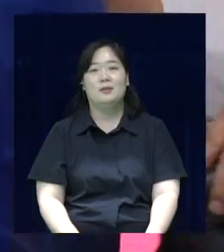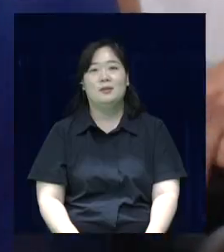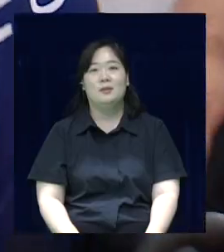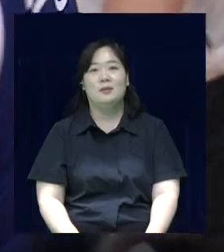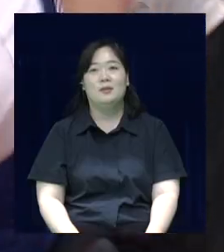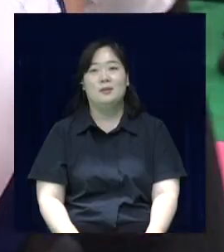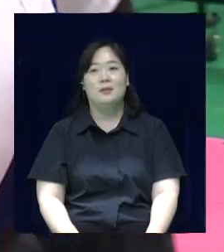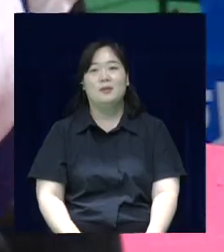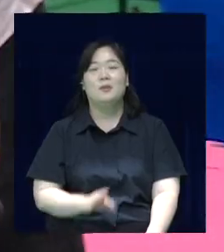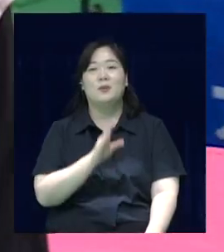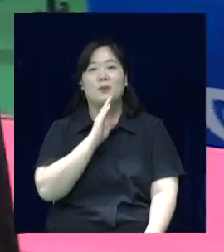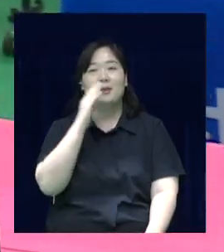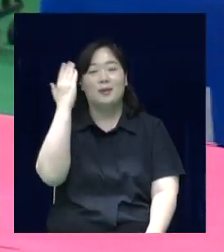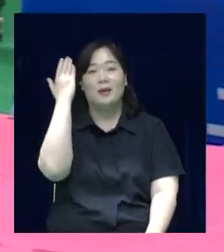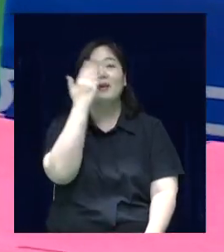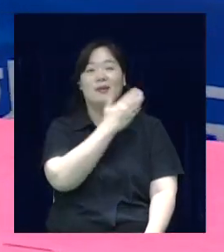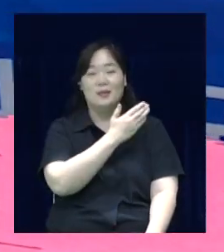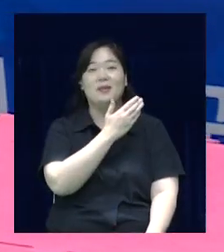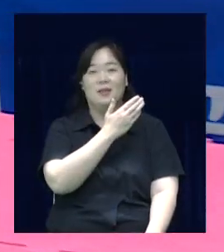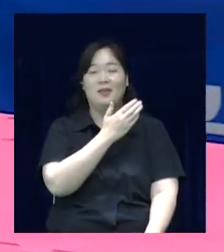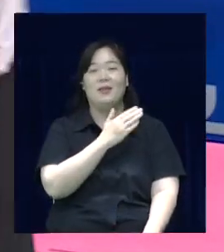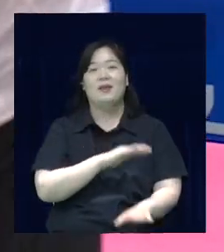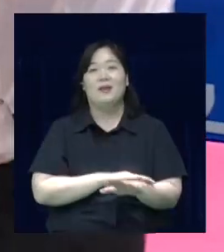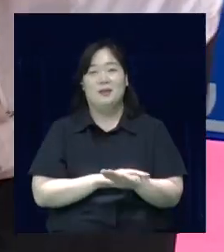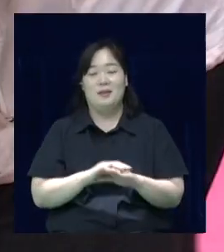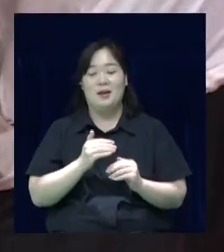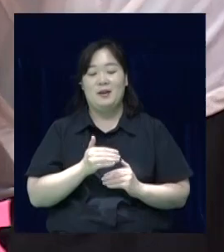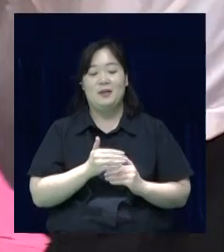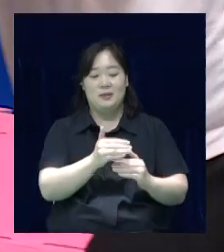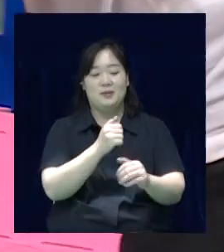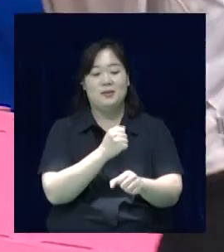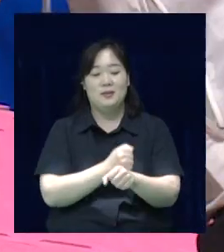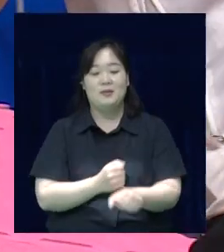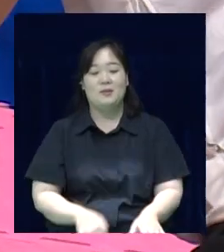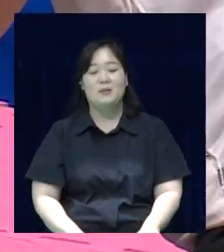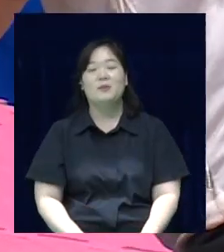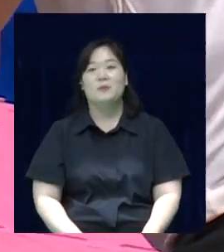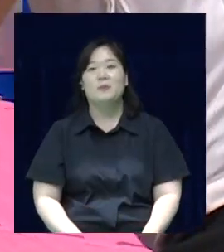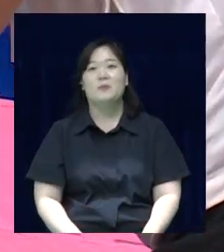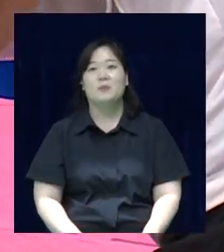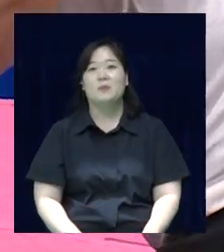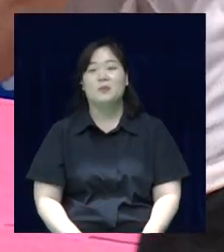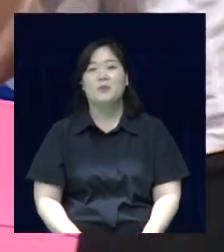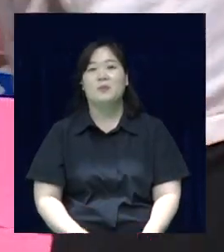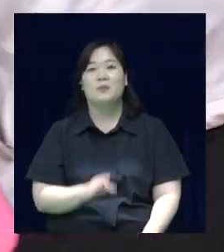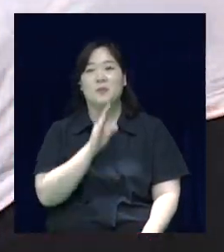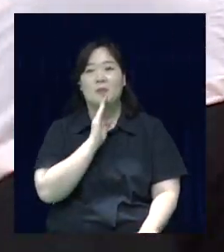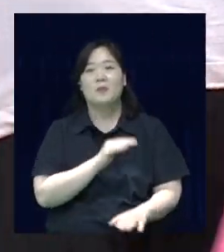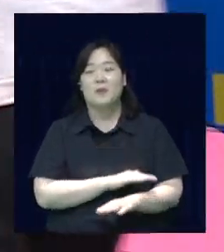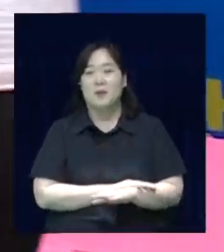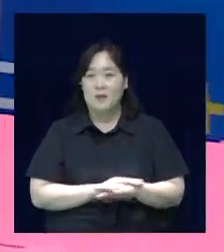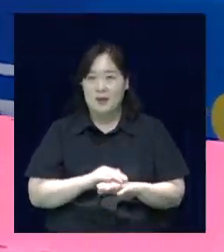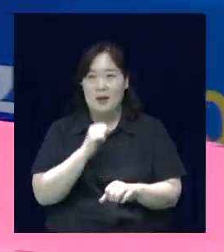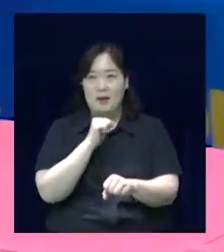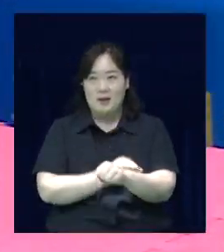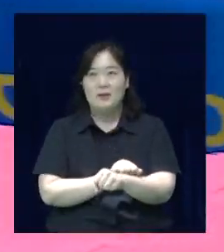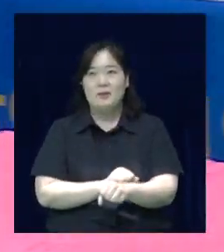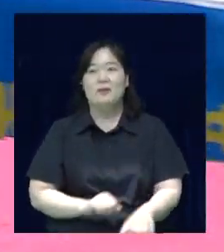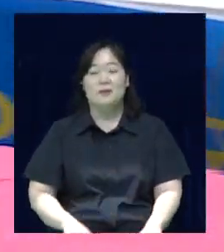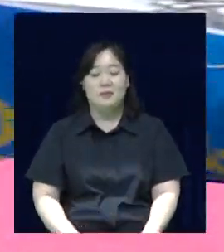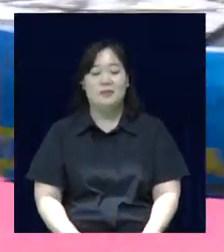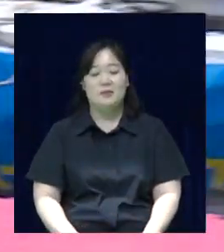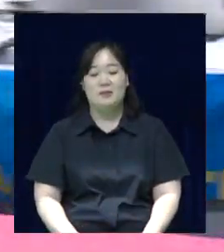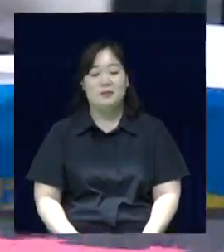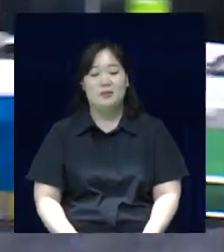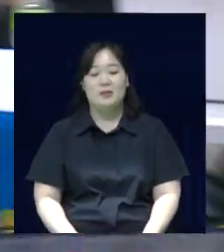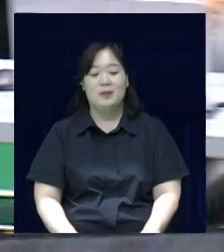아주 가볍게 네. 성공한 모습을 보셨습니다. 자, 역시 뭐 괜히 또 이 구력이 있는 게 아닙니다. 예. 문정훈